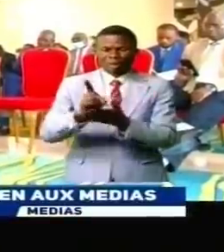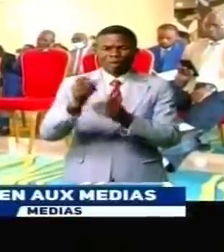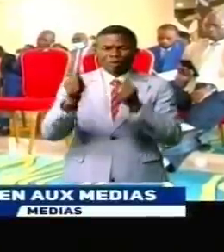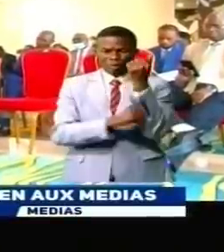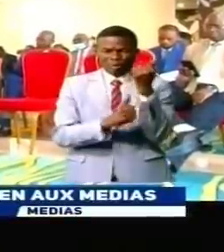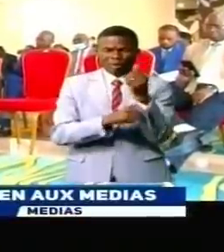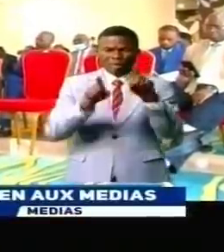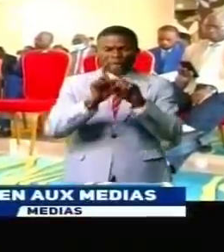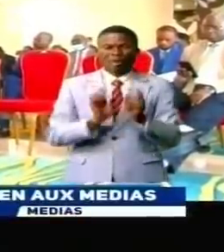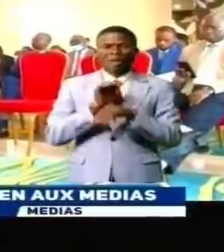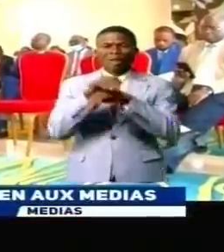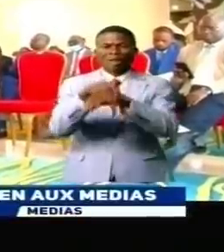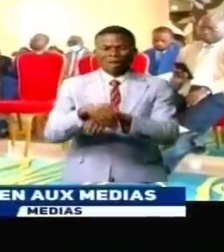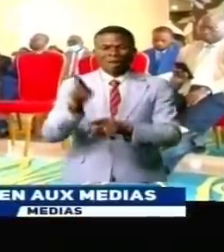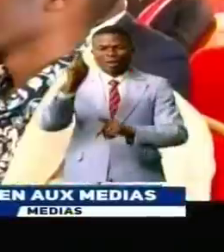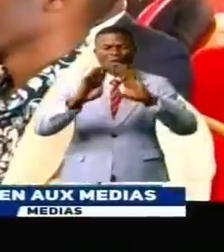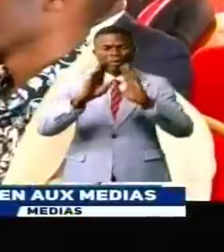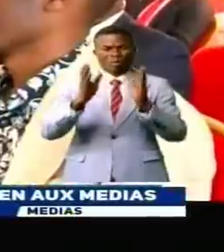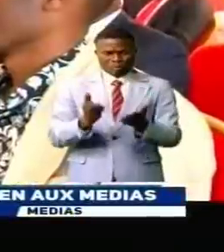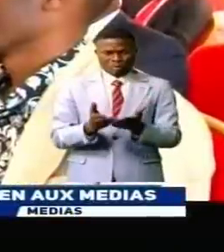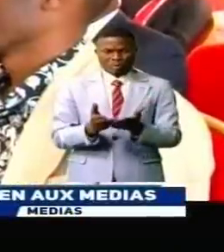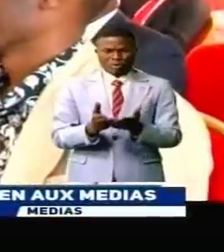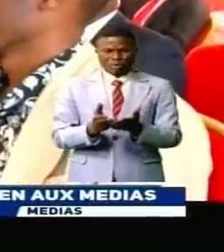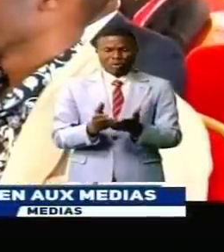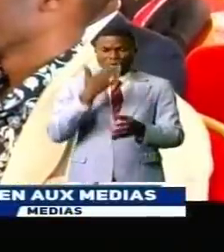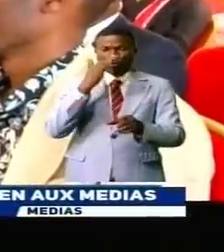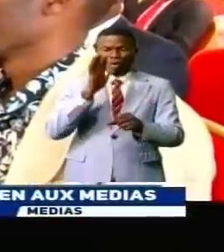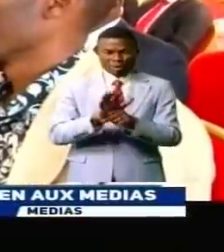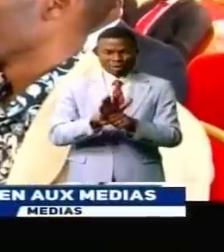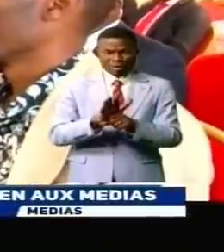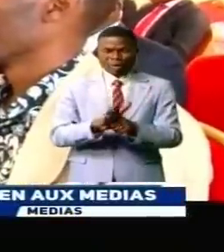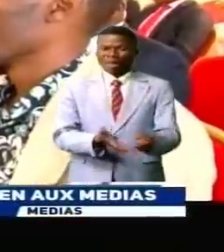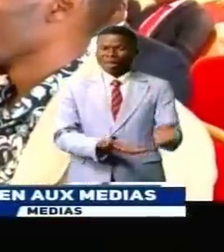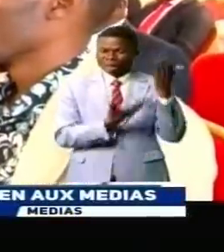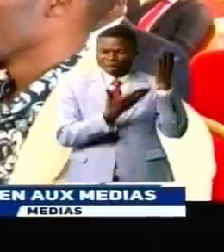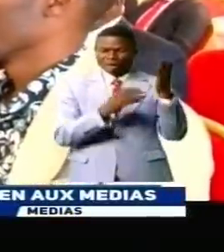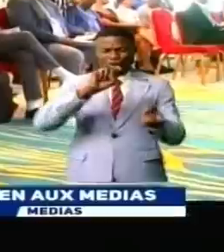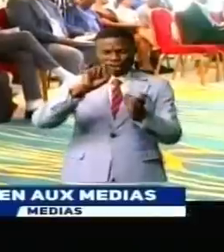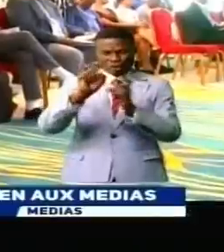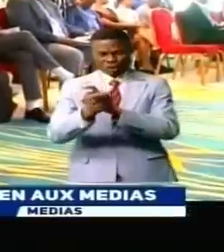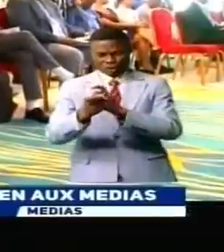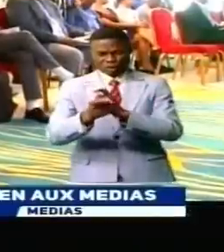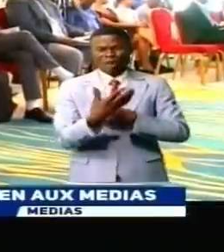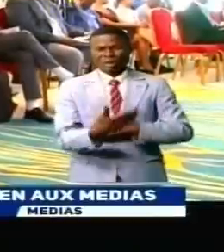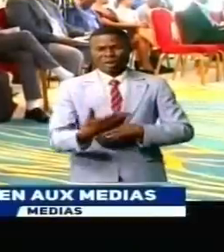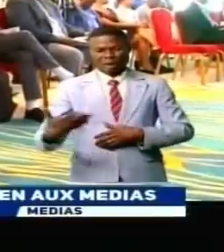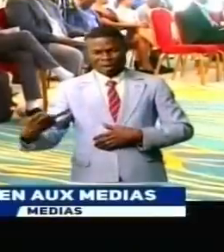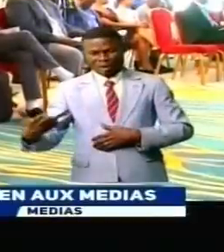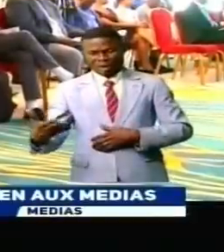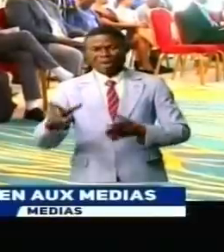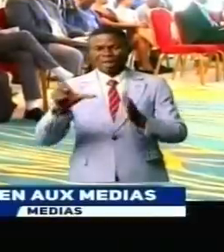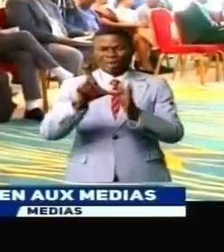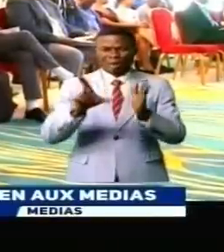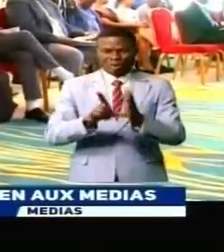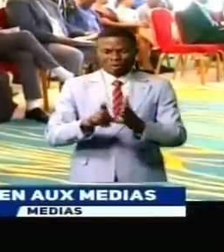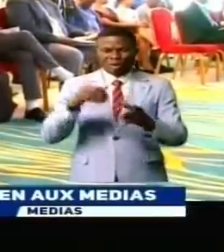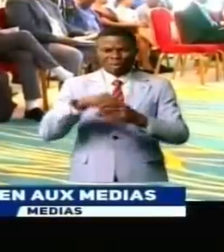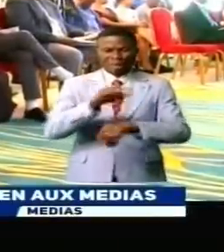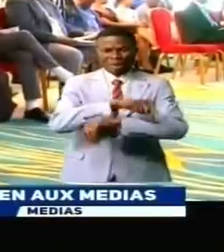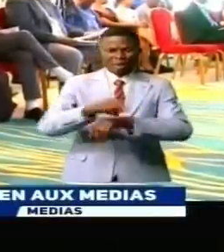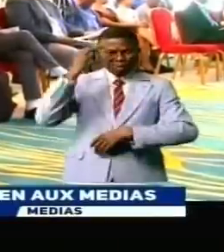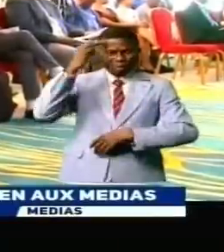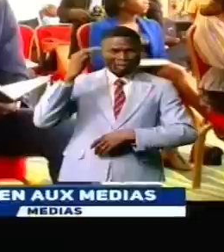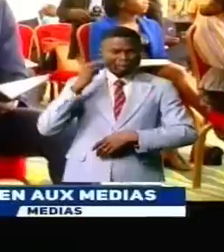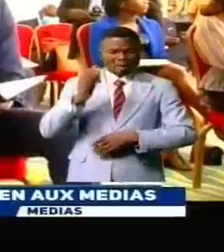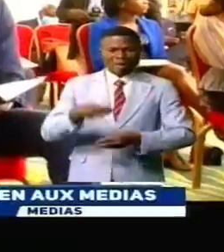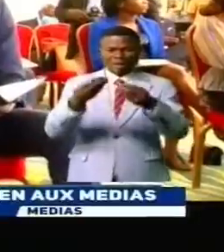et de la participation citoyenne. Rassurant, d'importantes réformes législatives entamées par son ministère pour donner plus